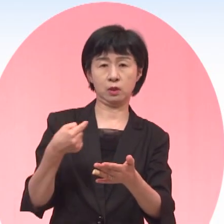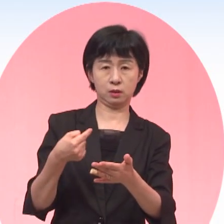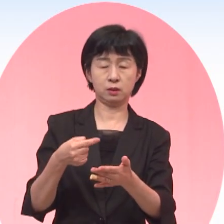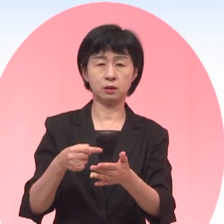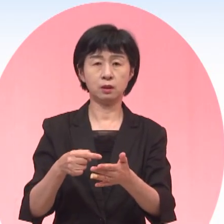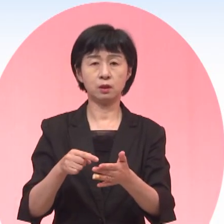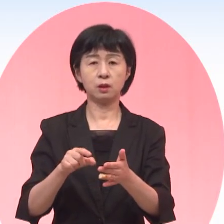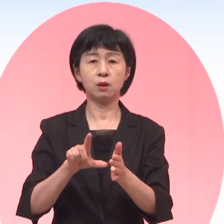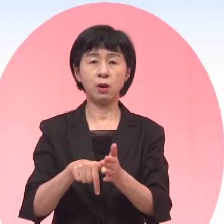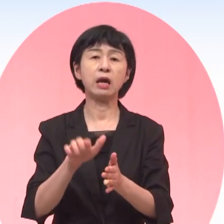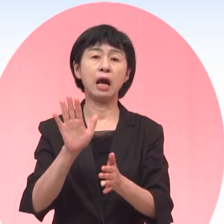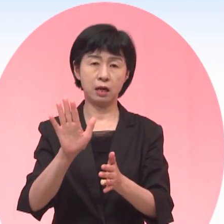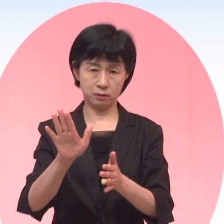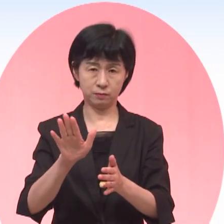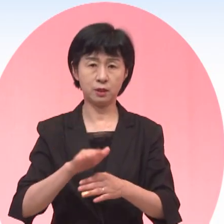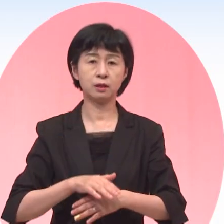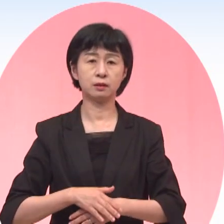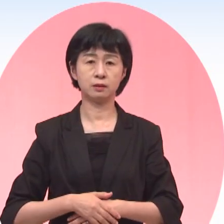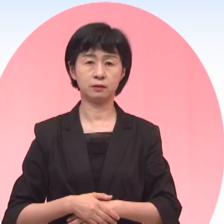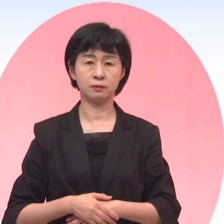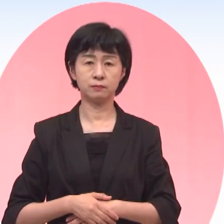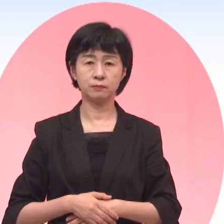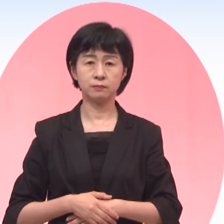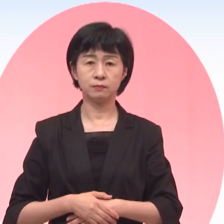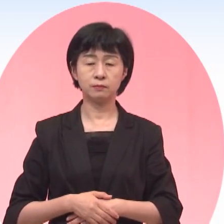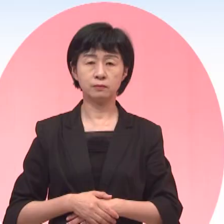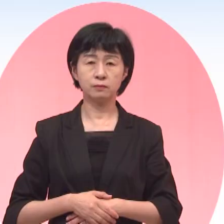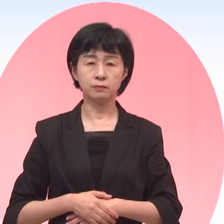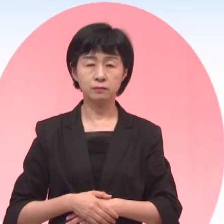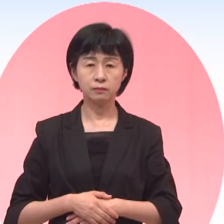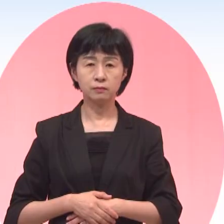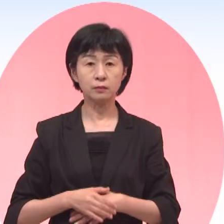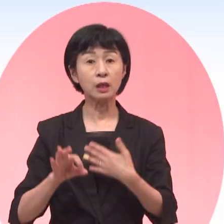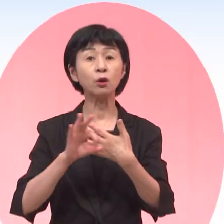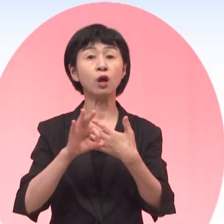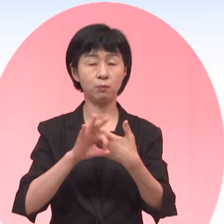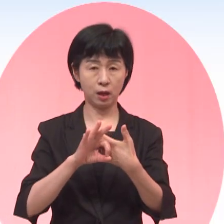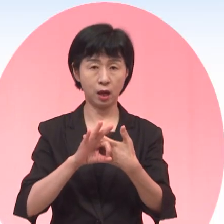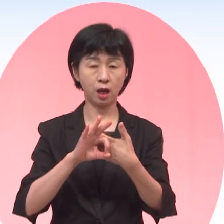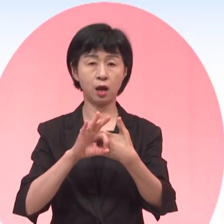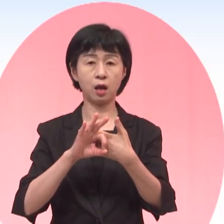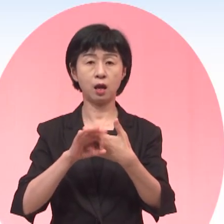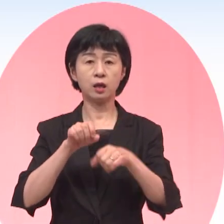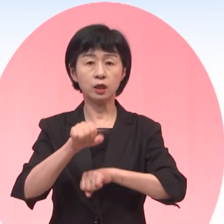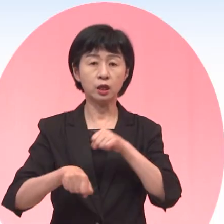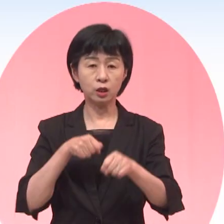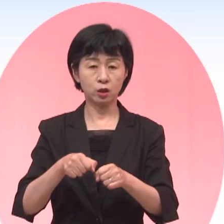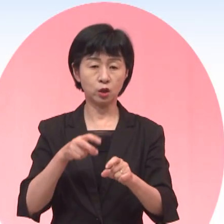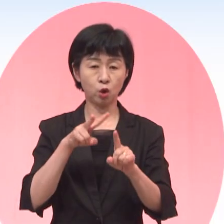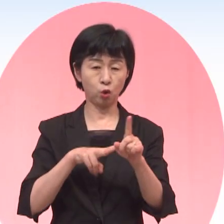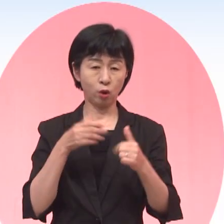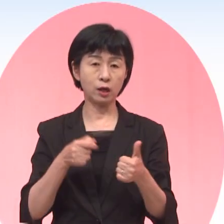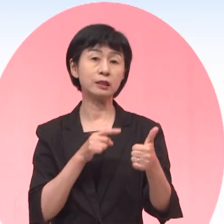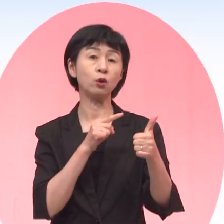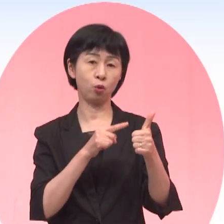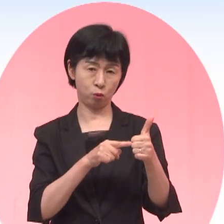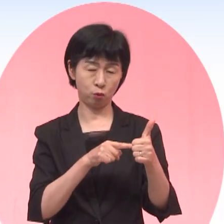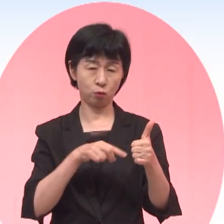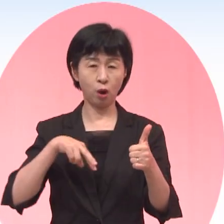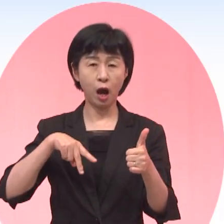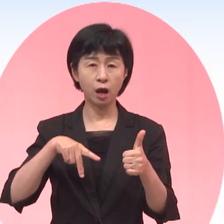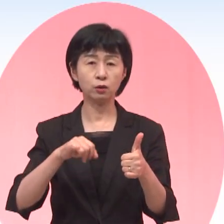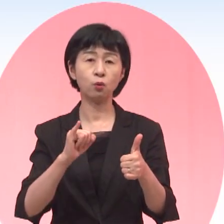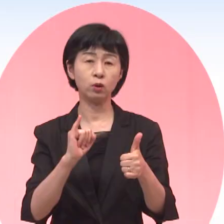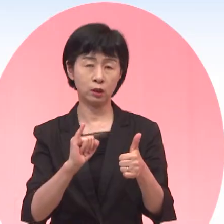じられる事例が発生していることがあります。例えば自転車に乗った男子小学生